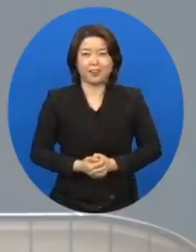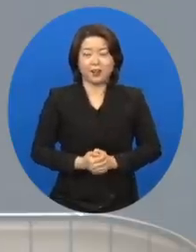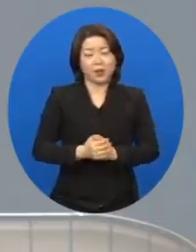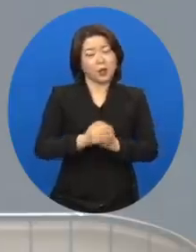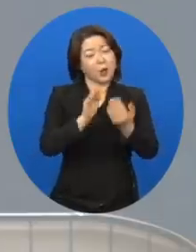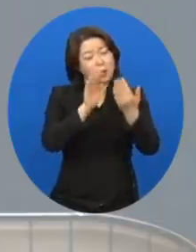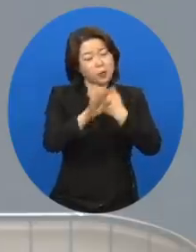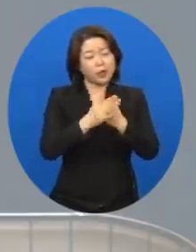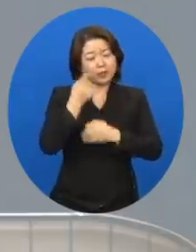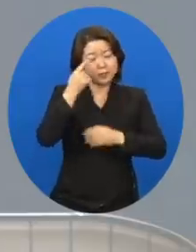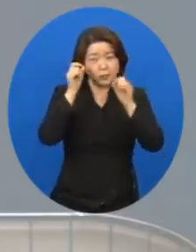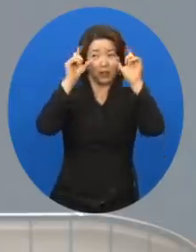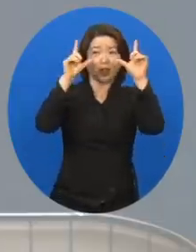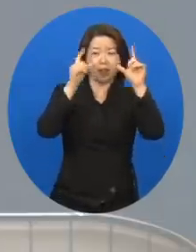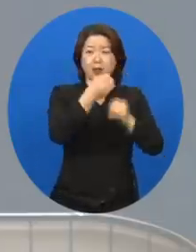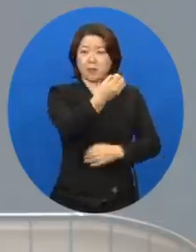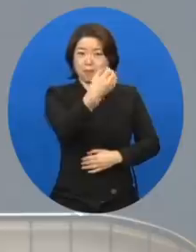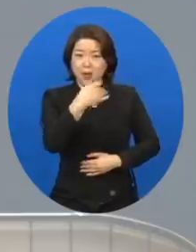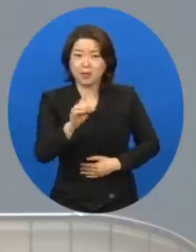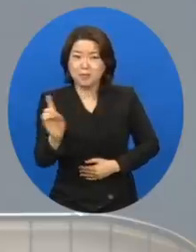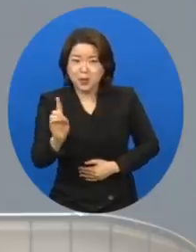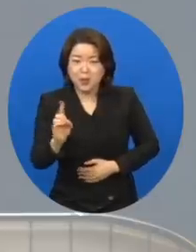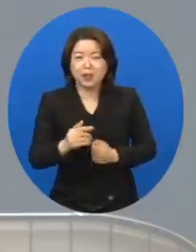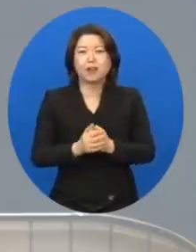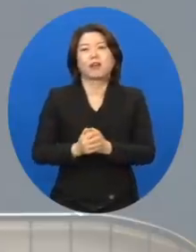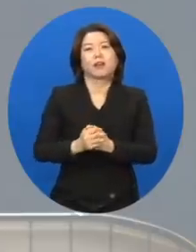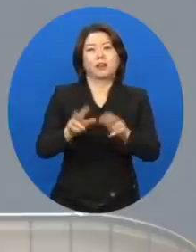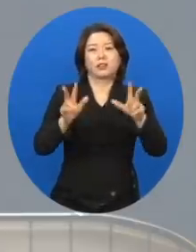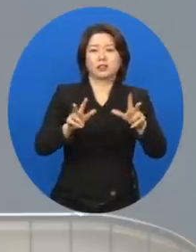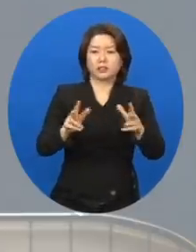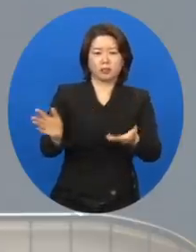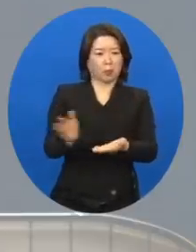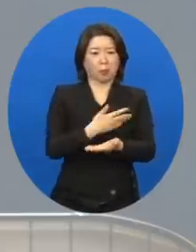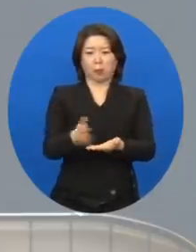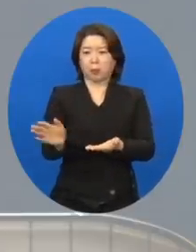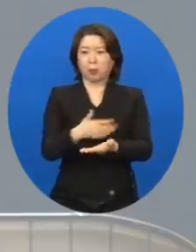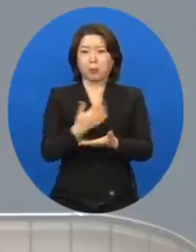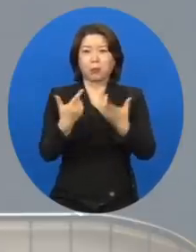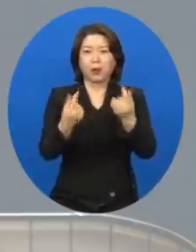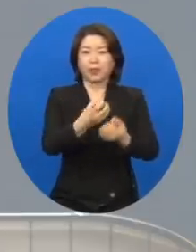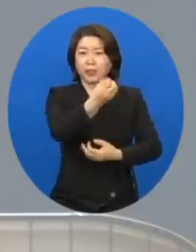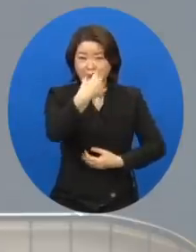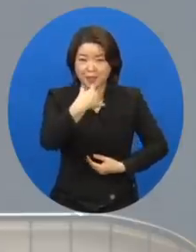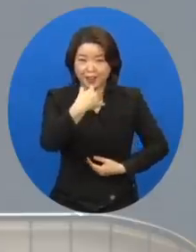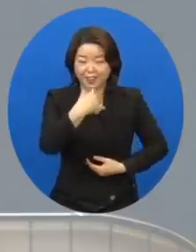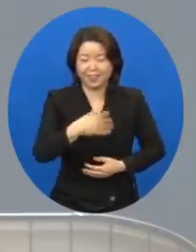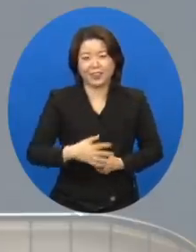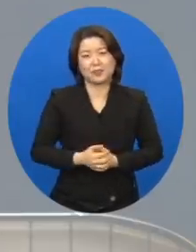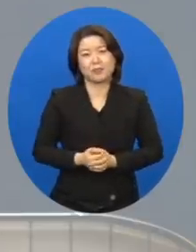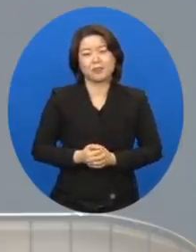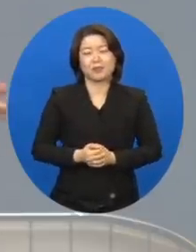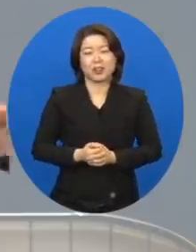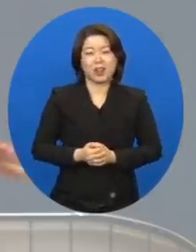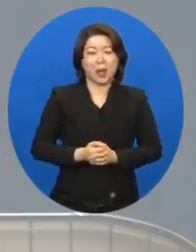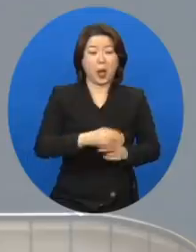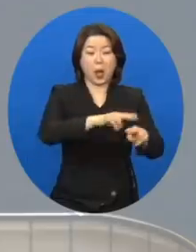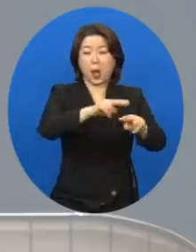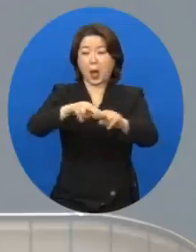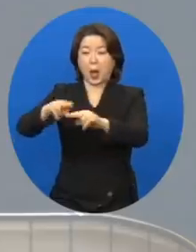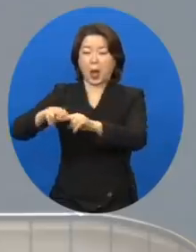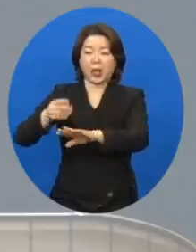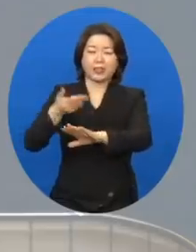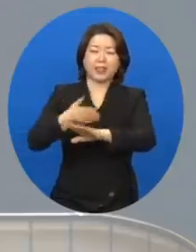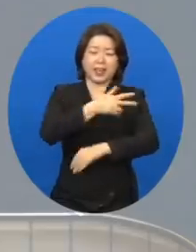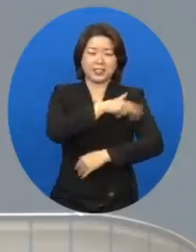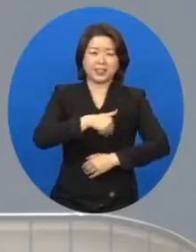있다가 눈을 뜨시고는 하시는 이야기가 지금은 안 계신 것 같습니다. 그러시는 겁니다. 그 자리에 있던 다른